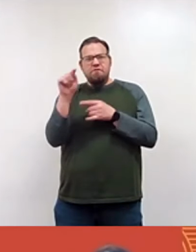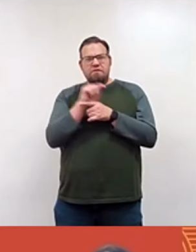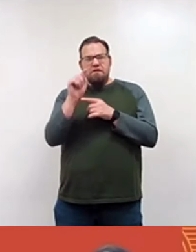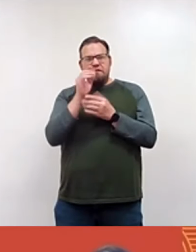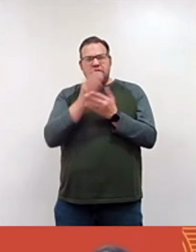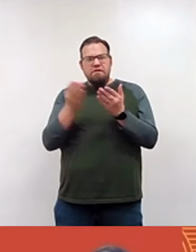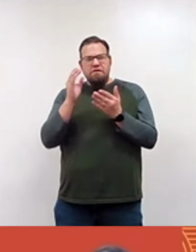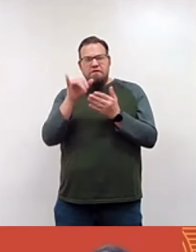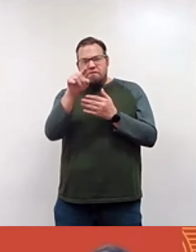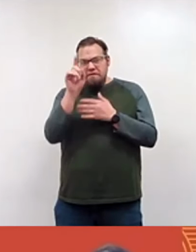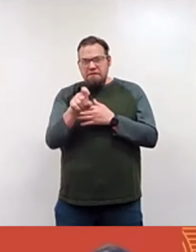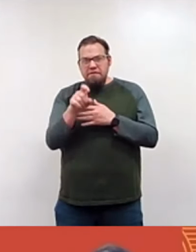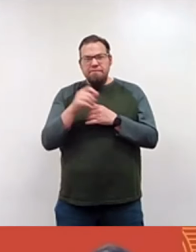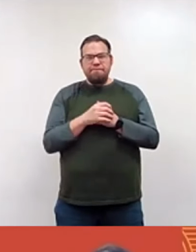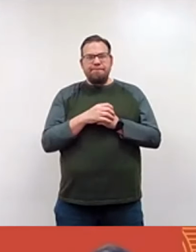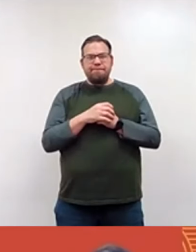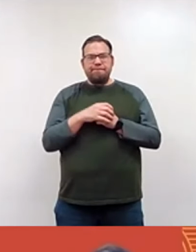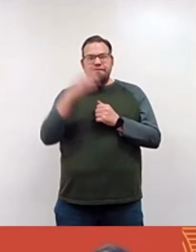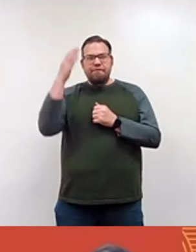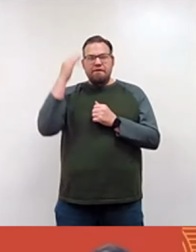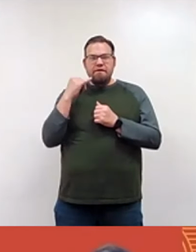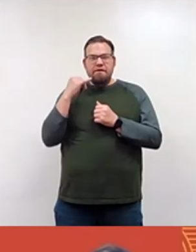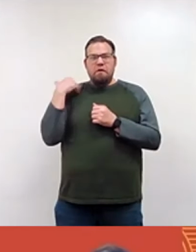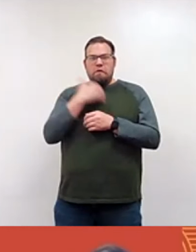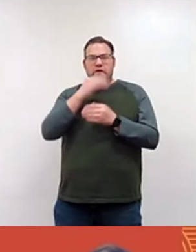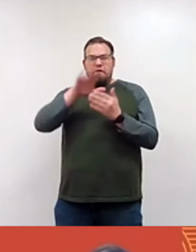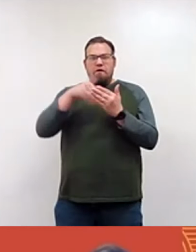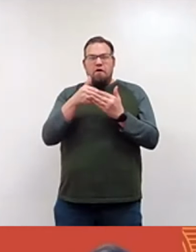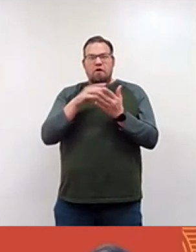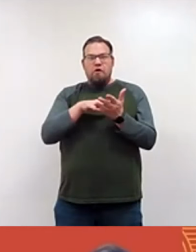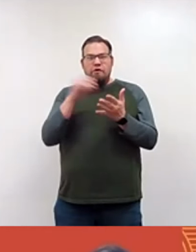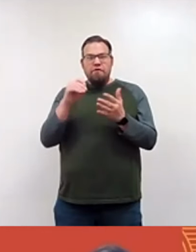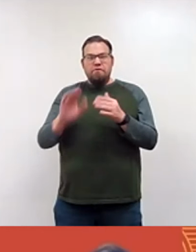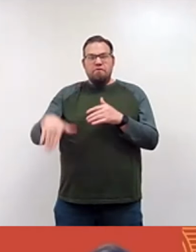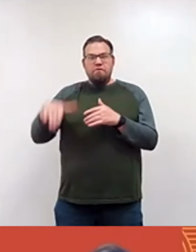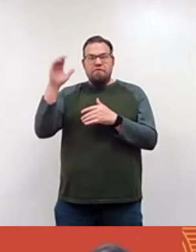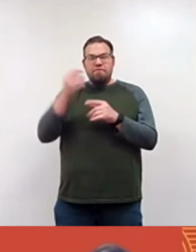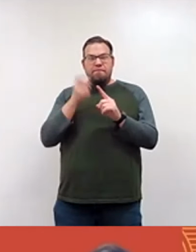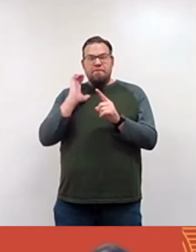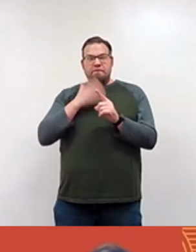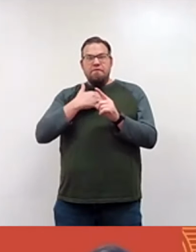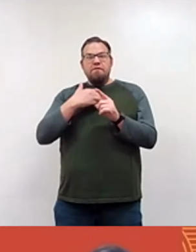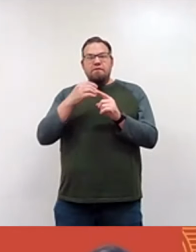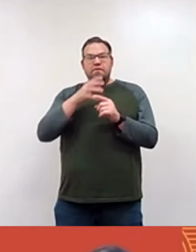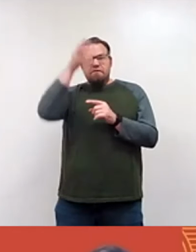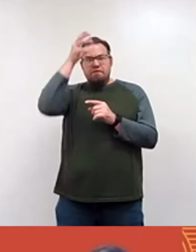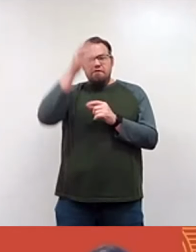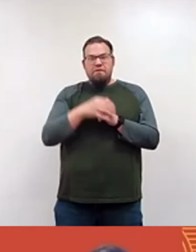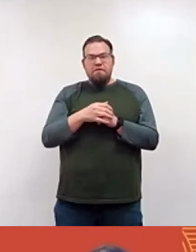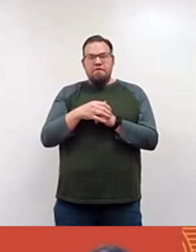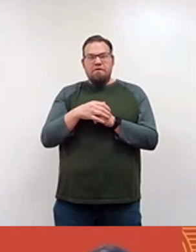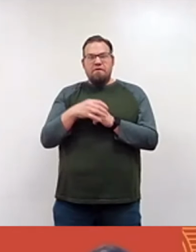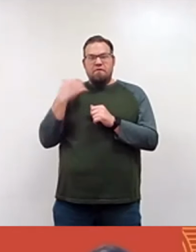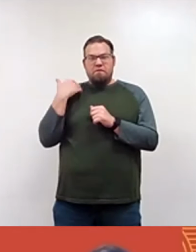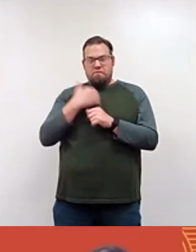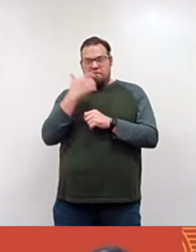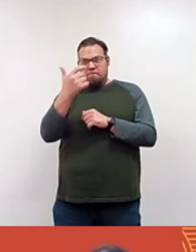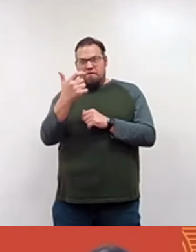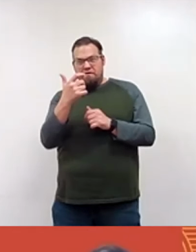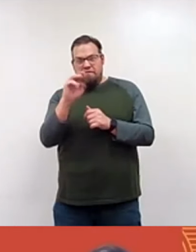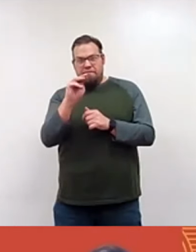need to go through. ولذلك نتحدث عن التحيز الضمني أو التحيز اللاوعي هو شيء نحتاجه ونحتاج